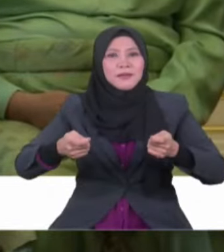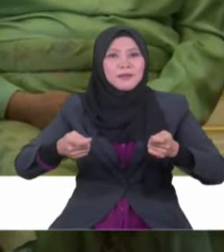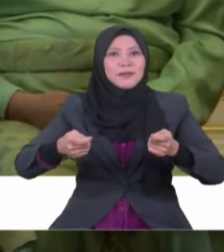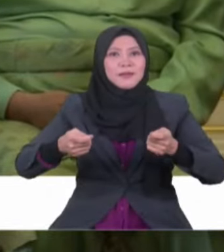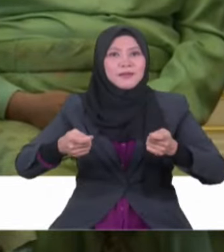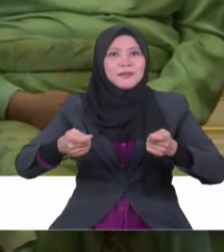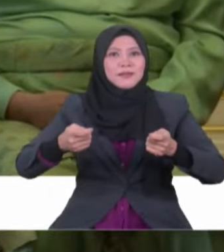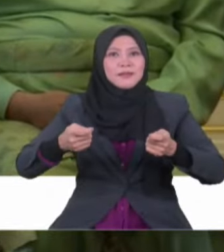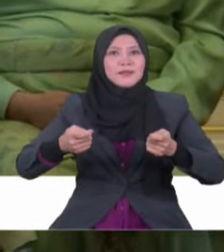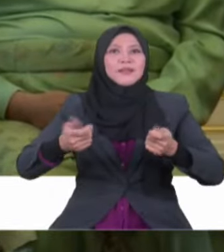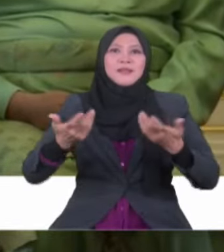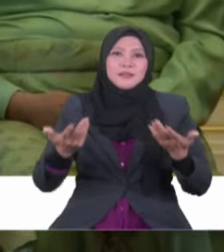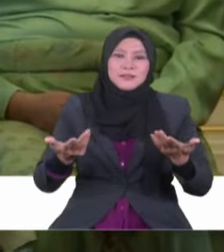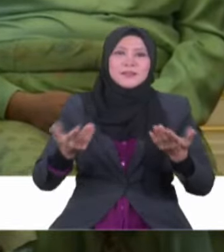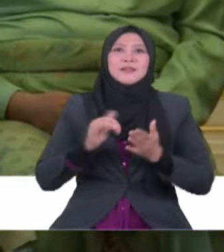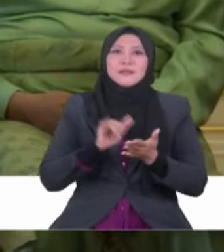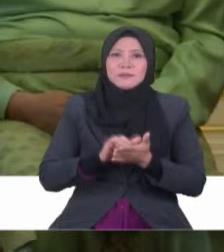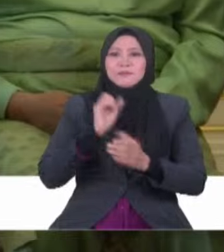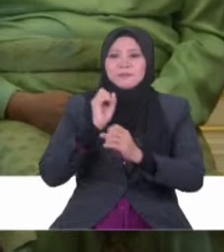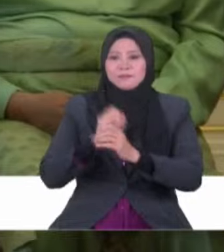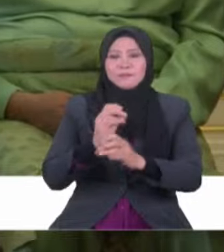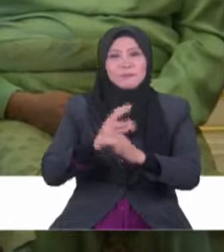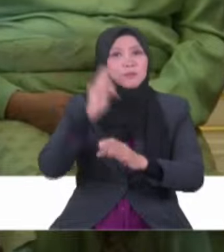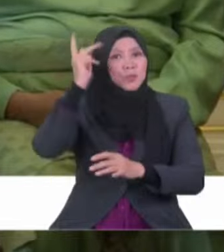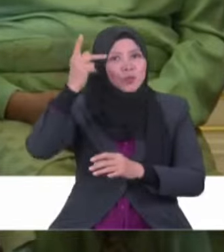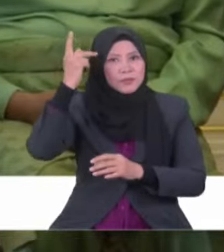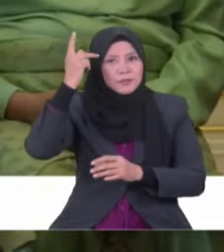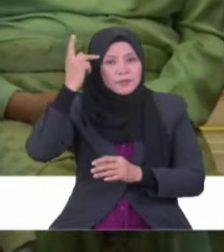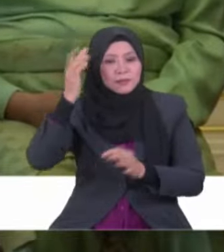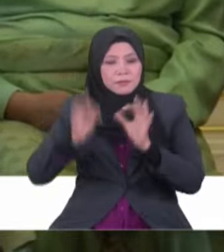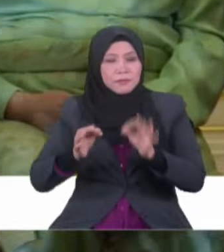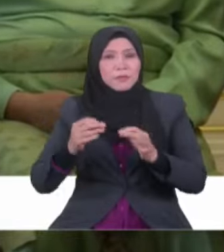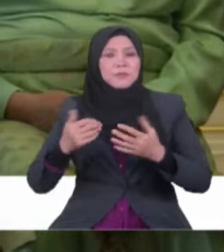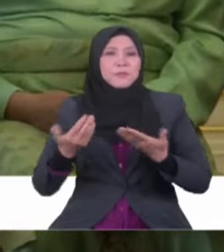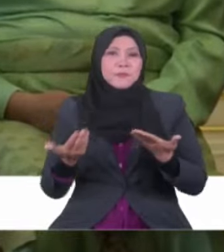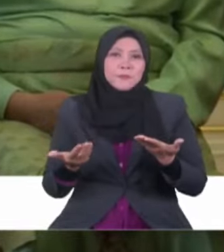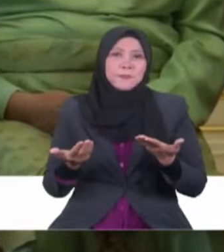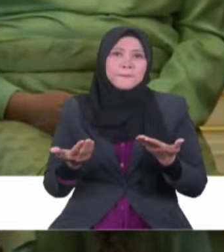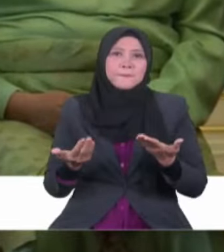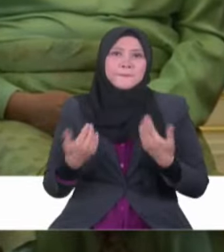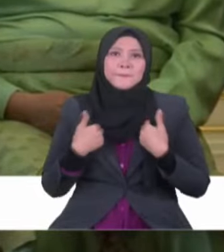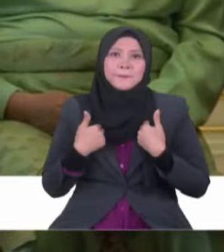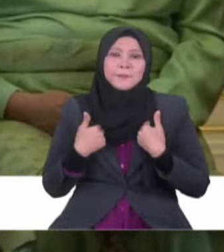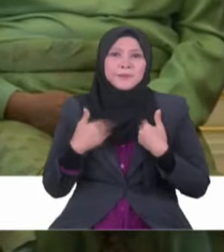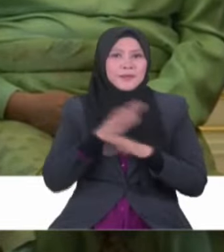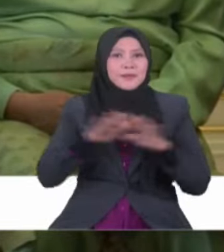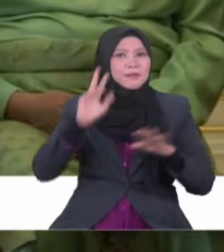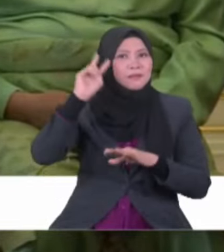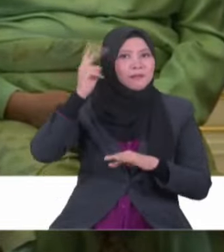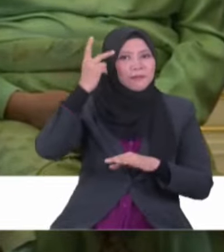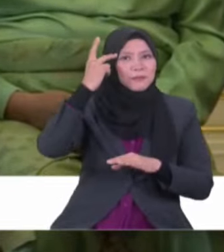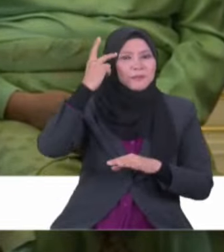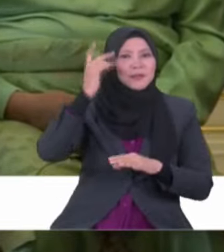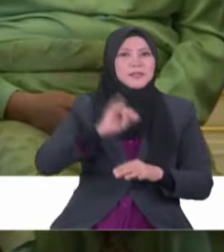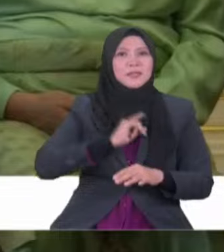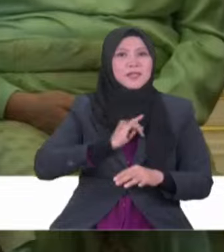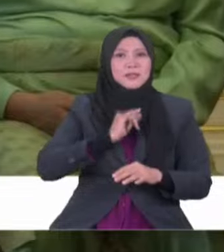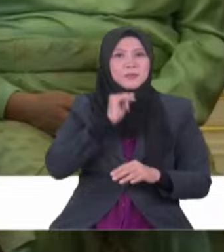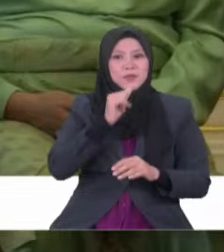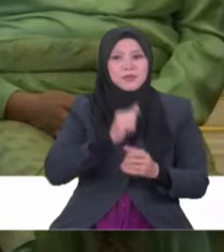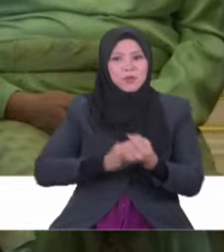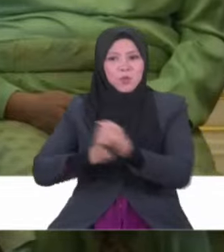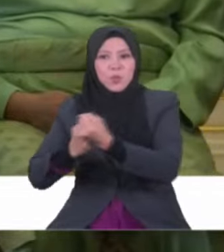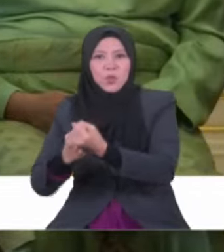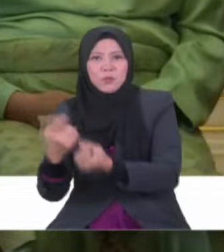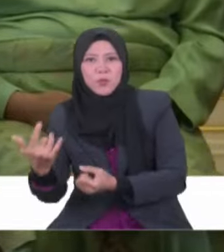is, bagi saya itu tekad politik. Kalau betul ada, dan saya tidak, jangan salah faham, saya bukan ada nak favor